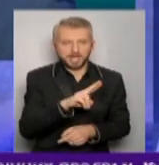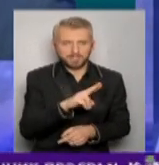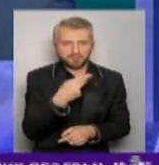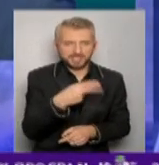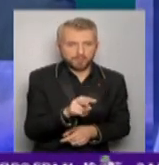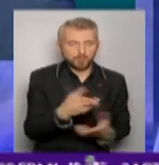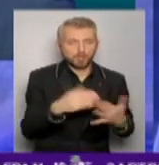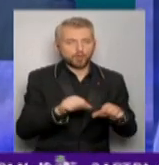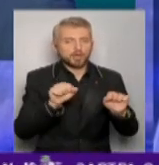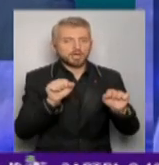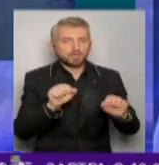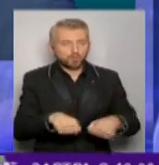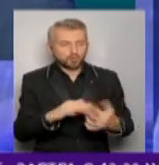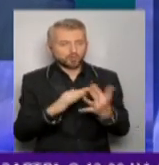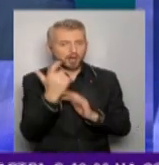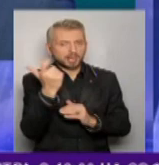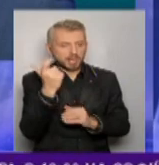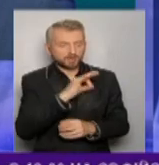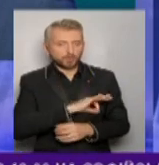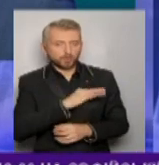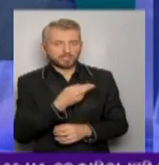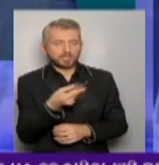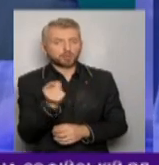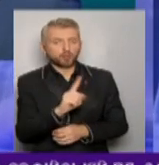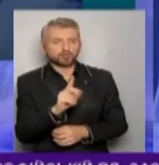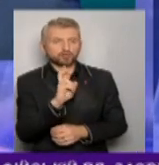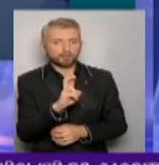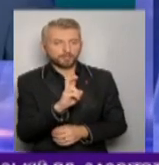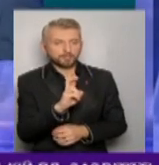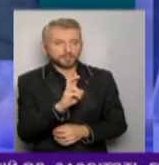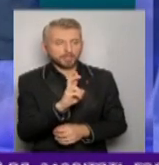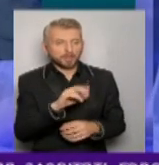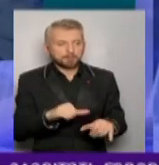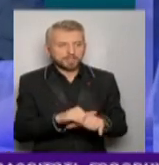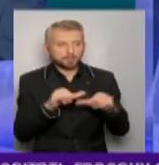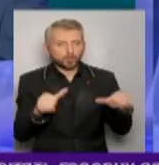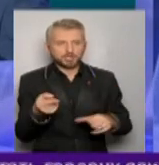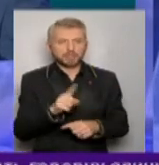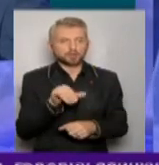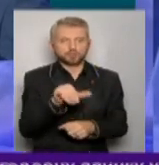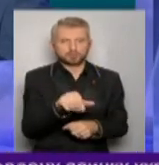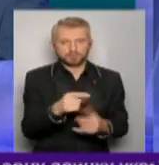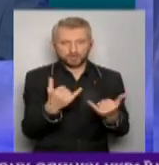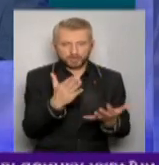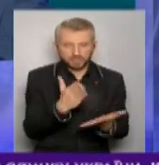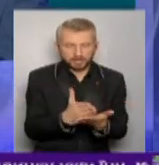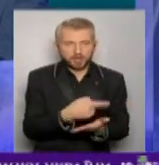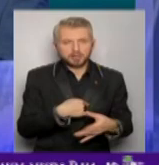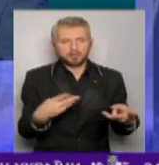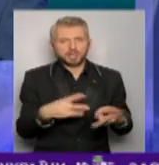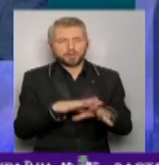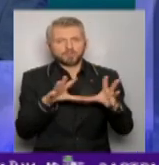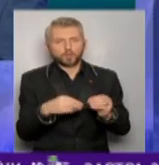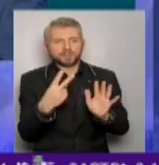євро, яку можуть аграрії використати для того, щоб примножити те, що вони сьогодні мають. А нам треба всього